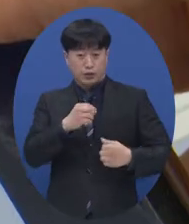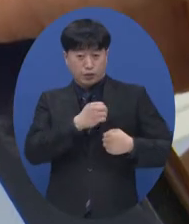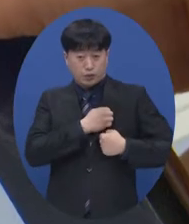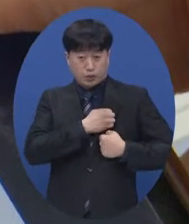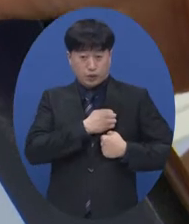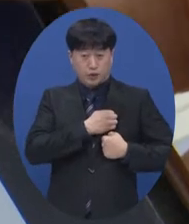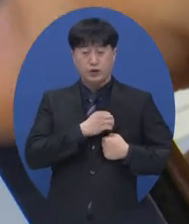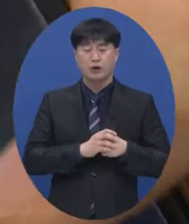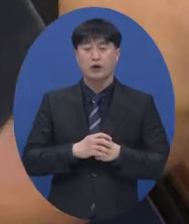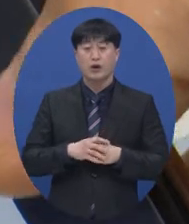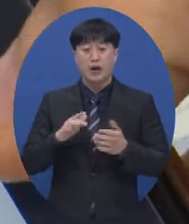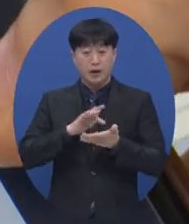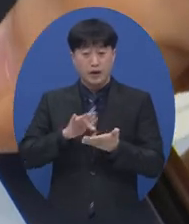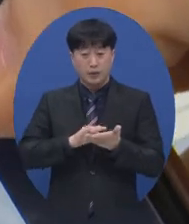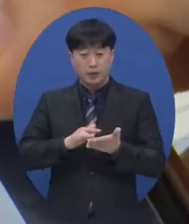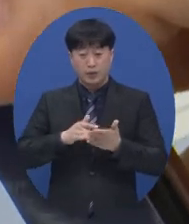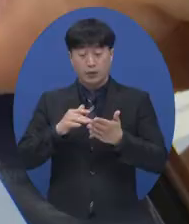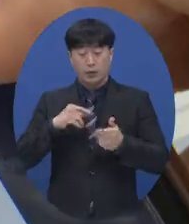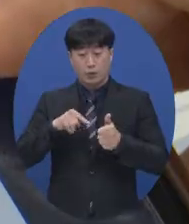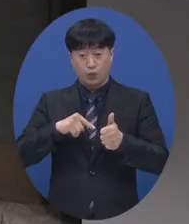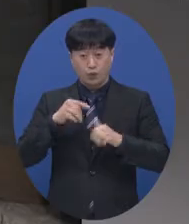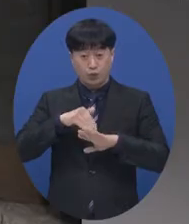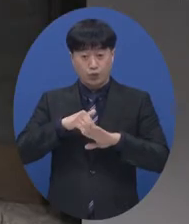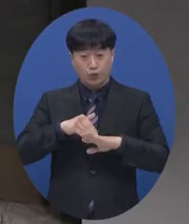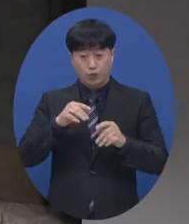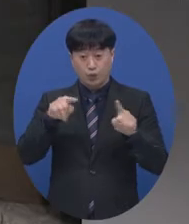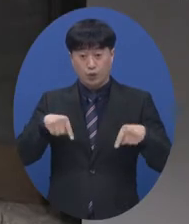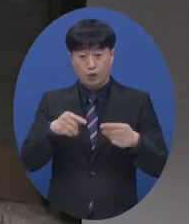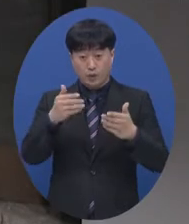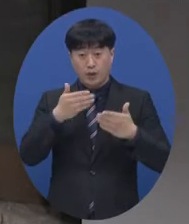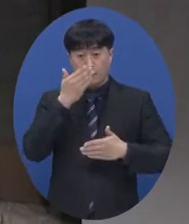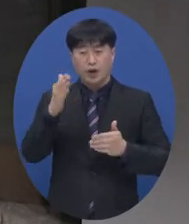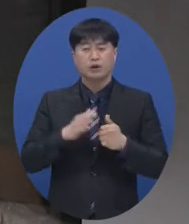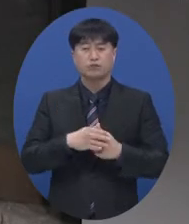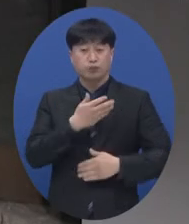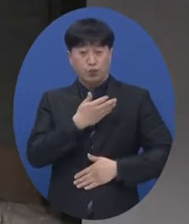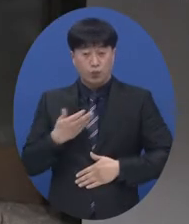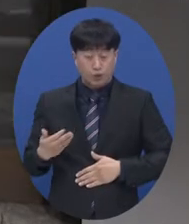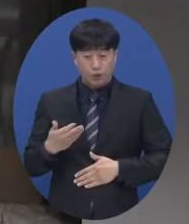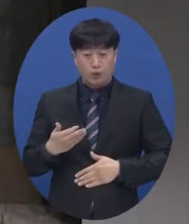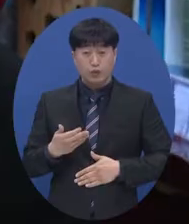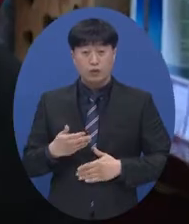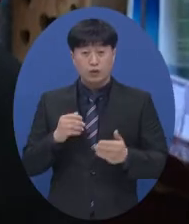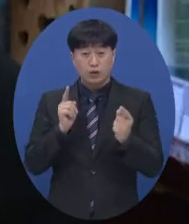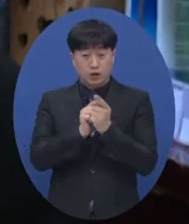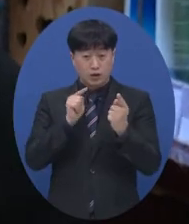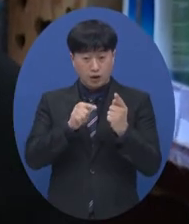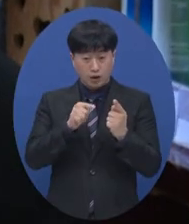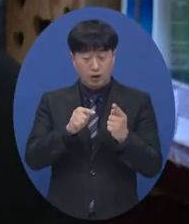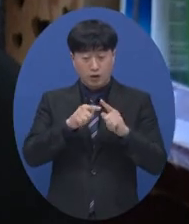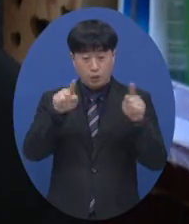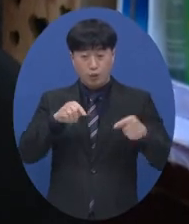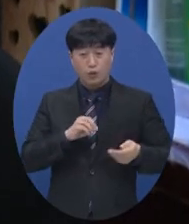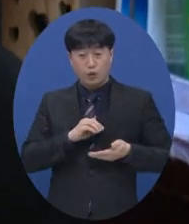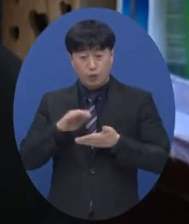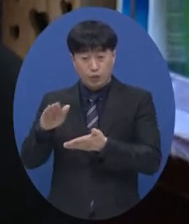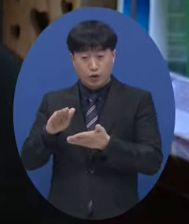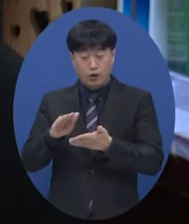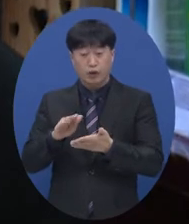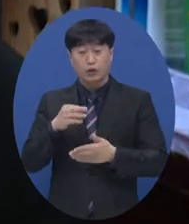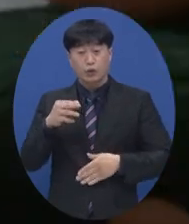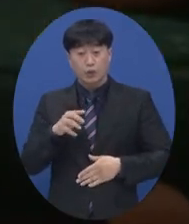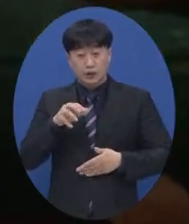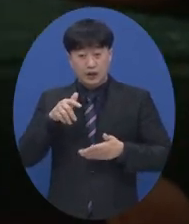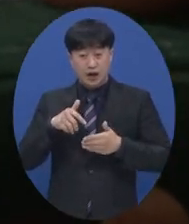통해 교육훈련 통지서를 받을 수 있습니다 그간 동사무소에서 대상자에게 통제에서 등기를 보내거나 민방위 대장인